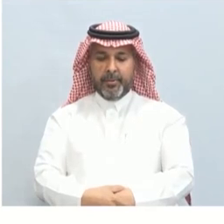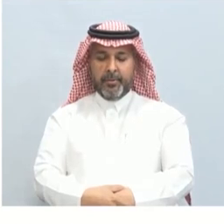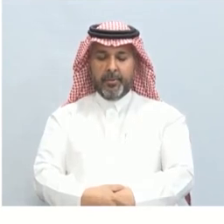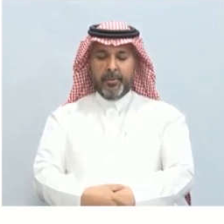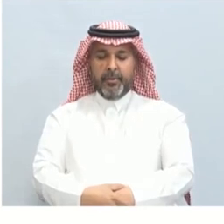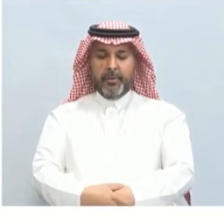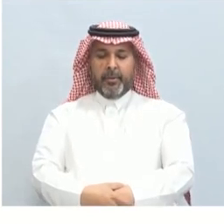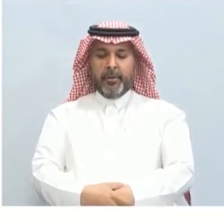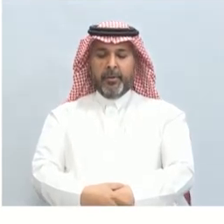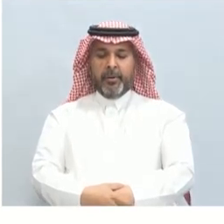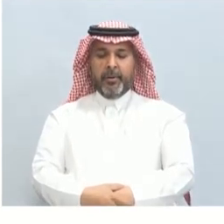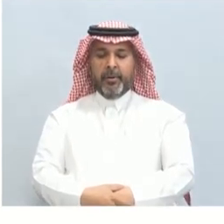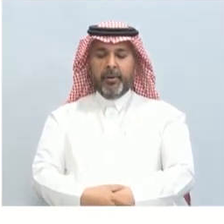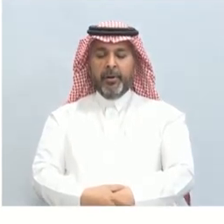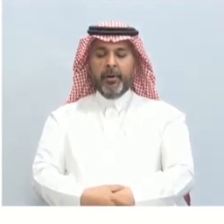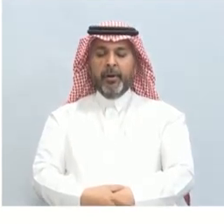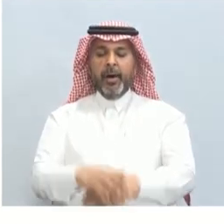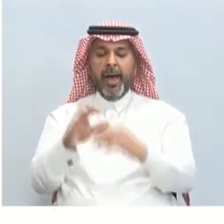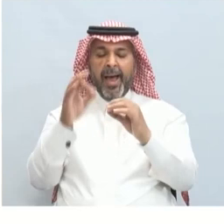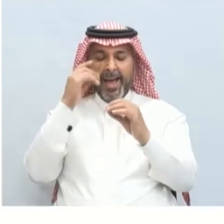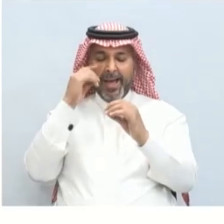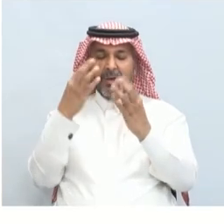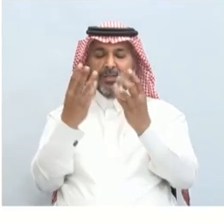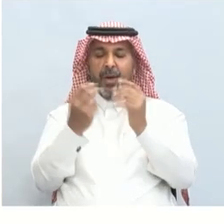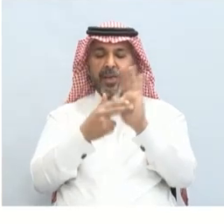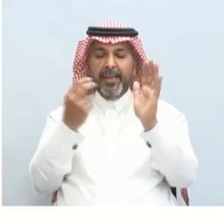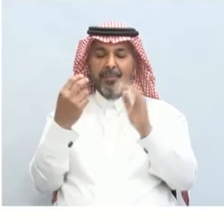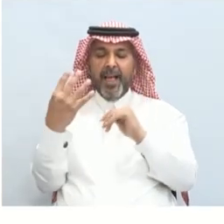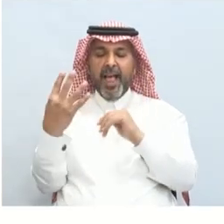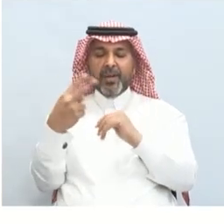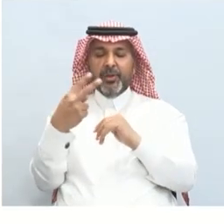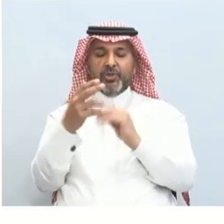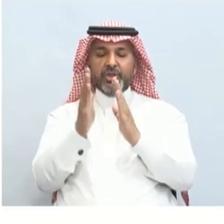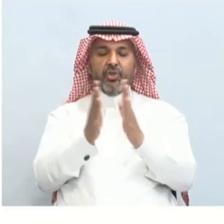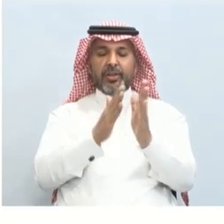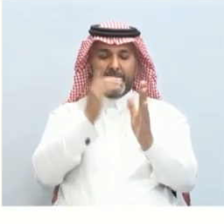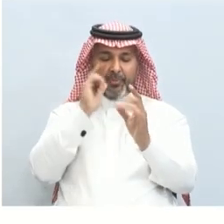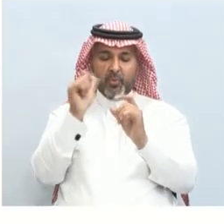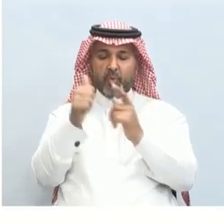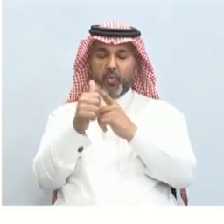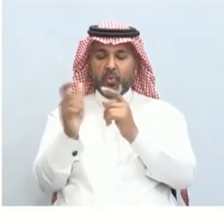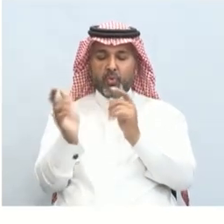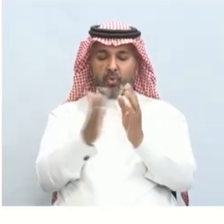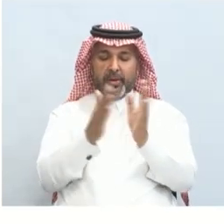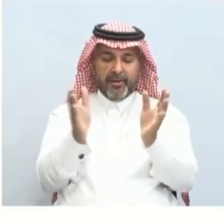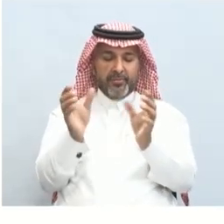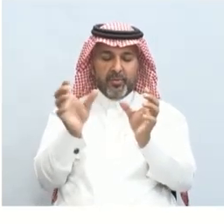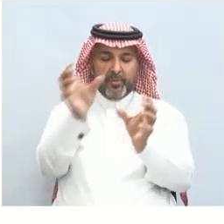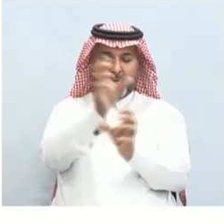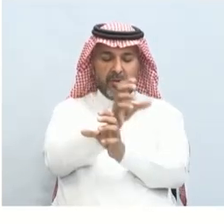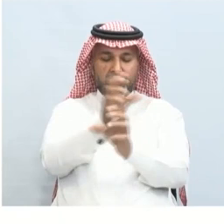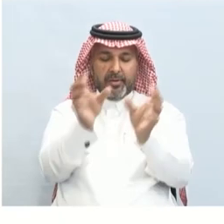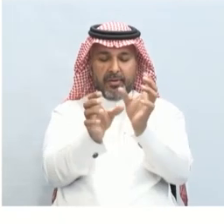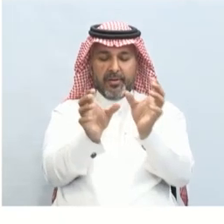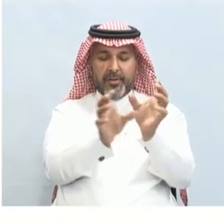خيارين وفي المكان الرابع عندي خيار واحد وبالتالي يكون عندك 4 خيار ممكن وهذا هو تعريف مضروب العدد اللي